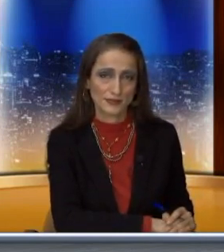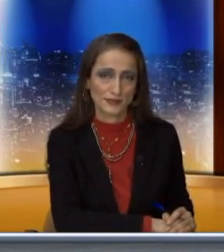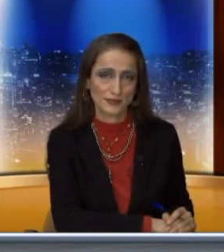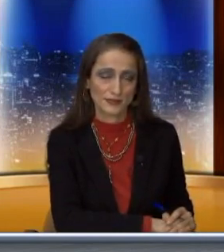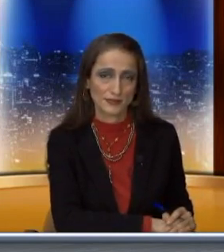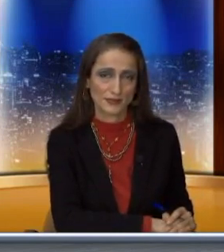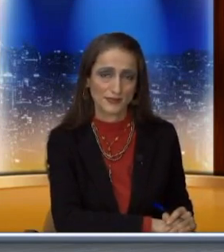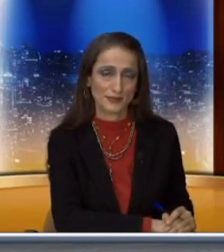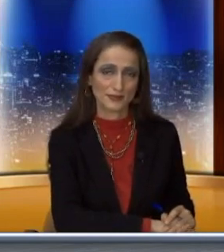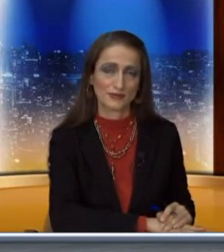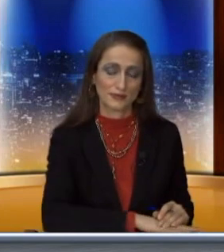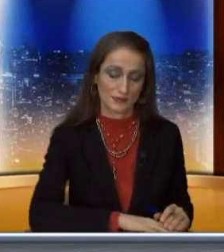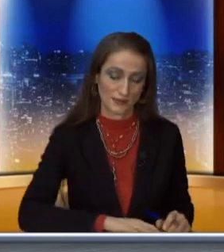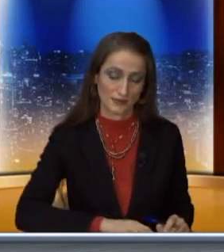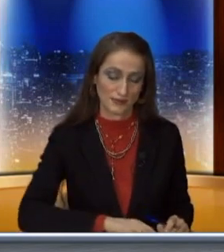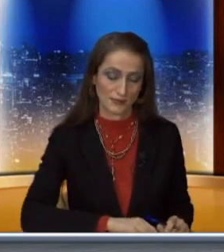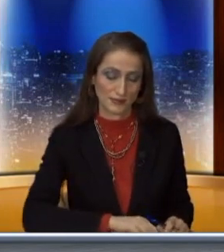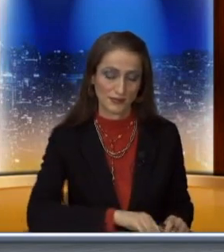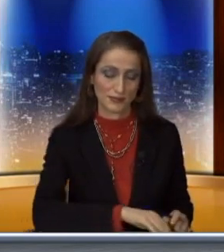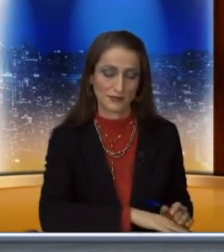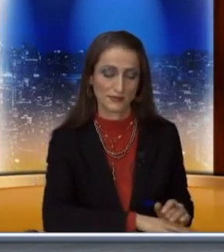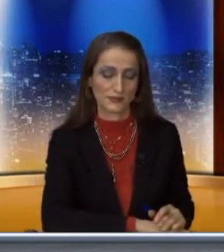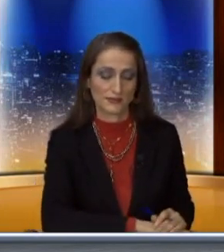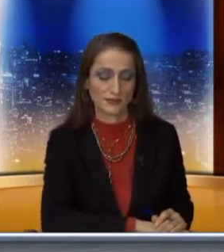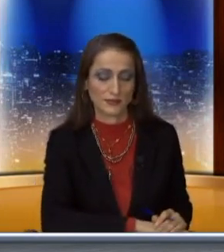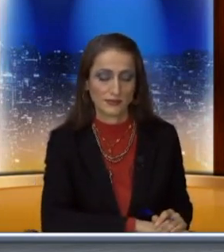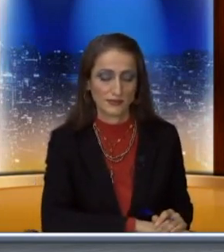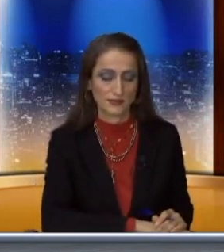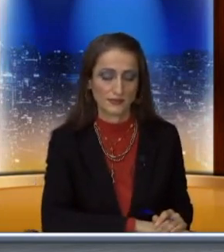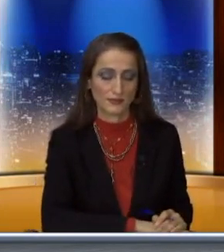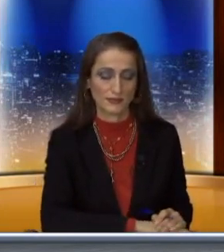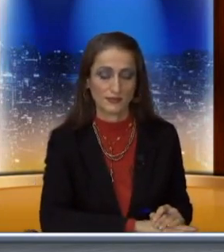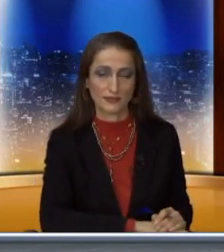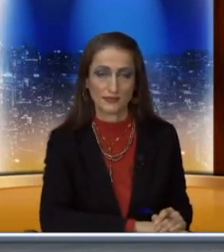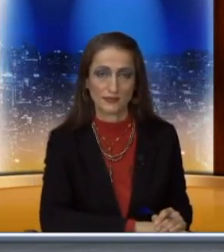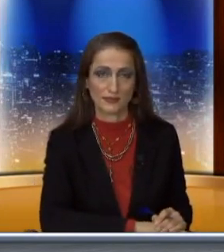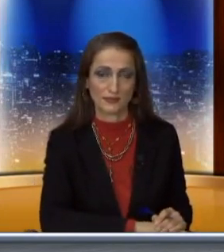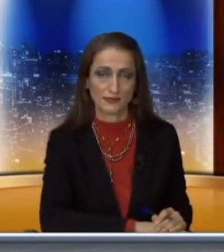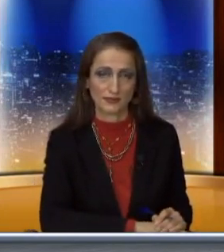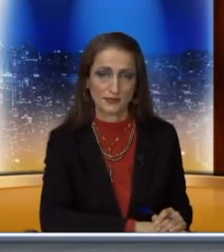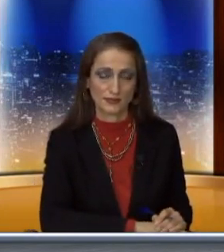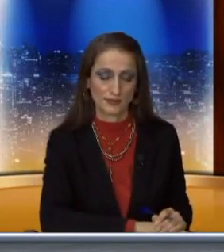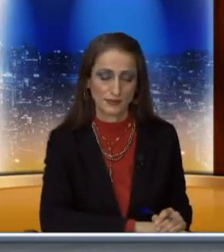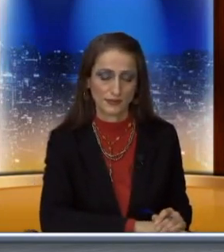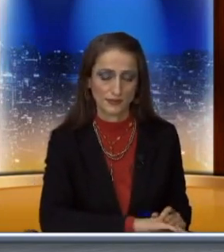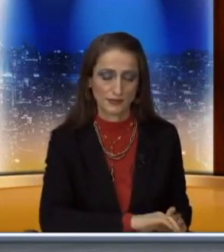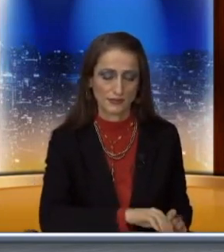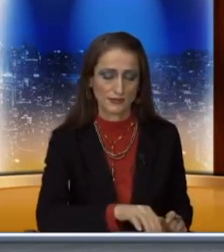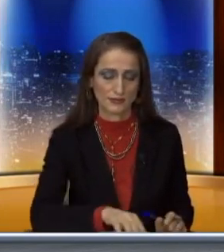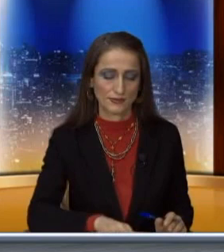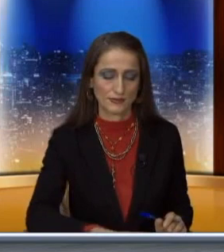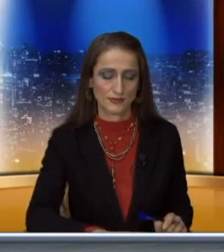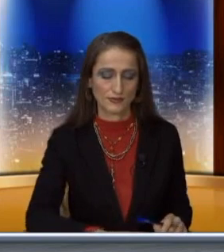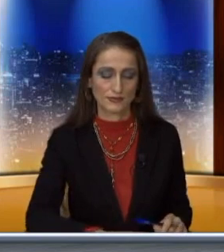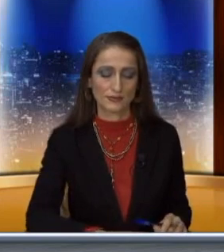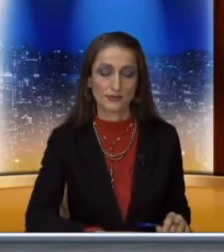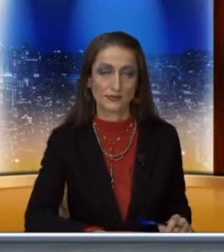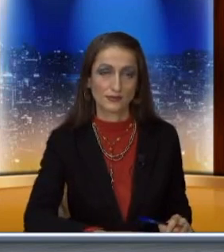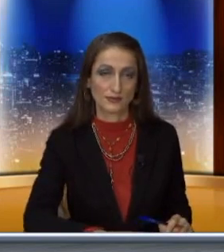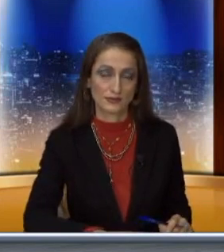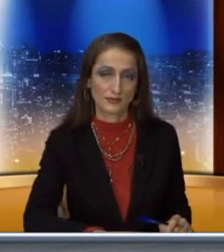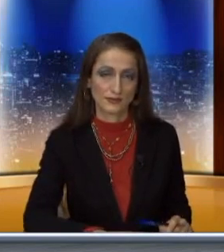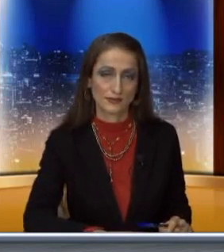بالحقيقة ما أكو أي تمويل ولا أكو أي دعم من الحكومة العراقية ولا من أي منظمة دولية أو منظمة